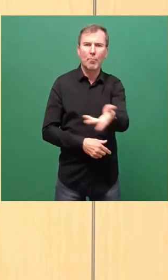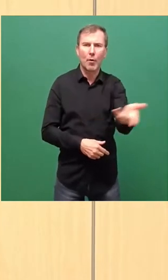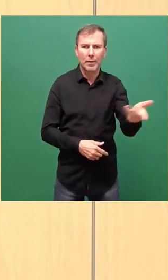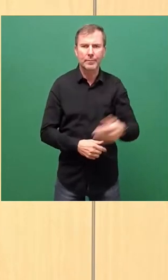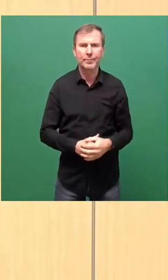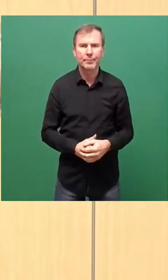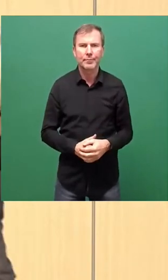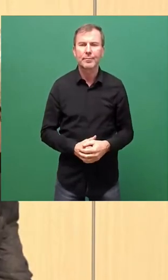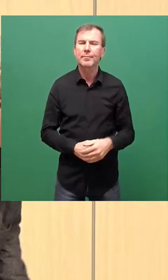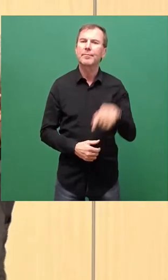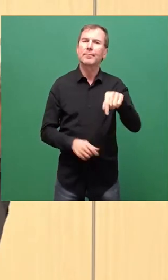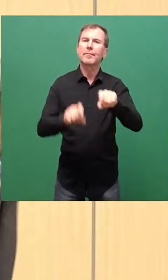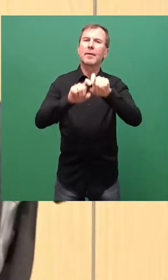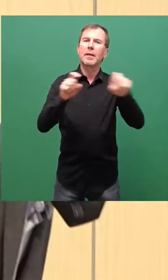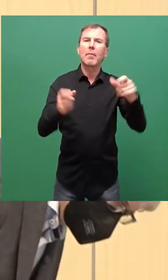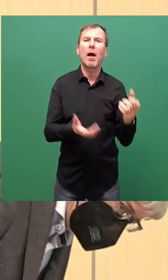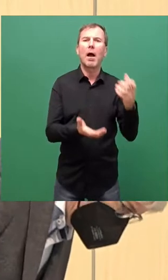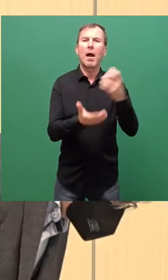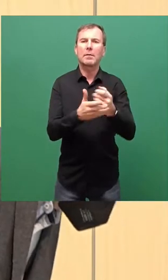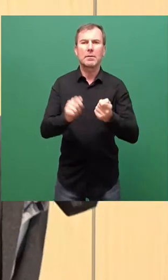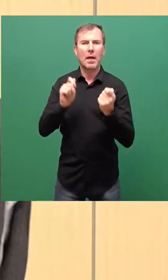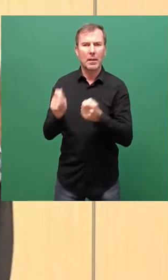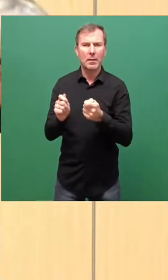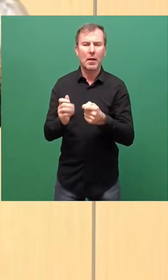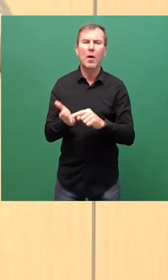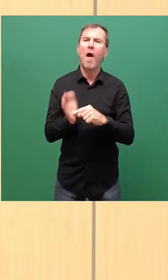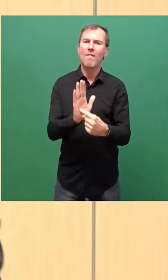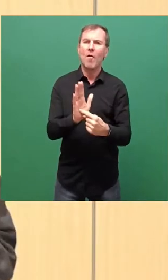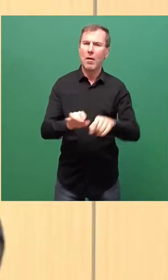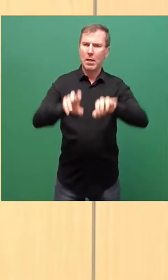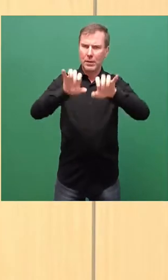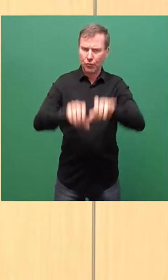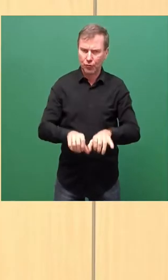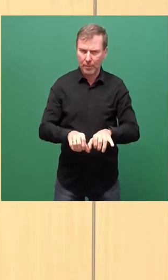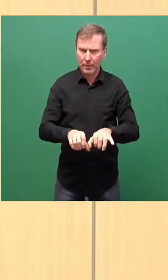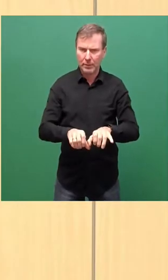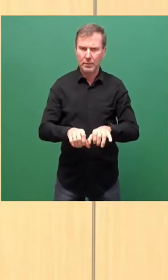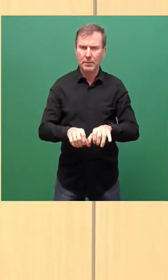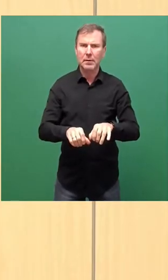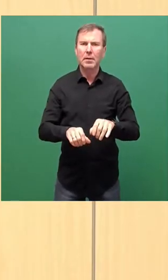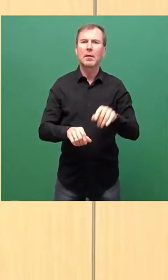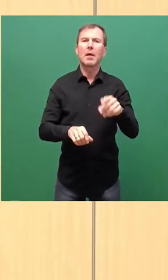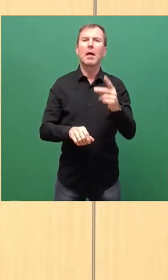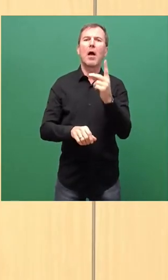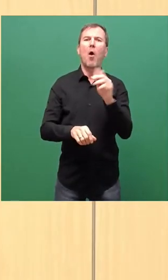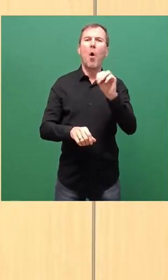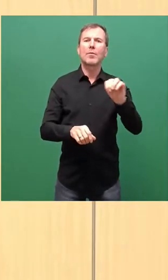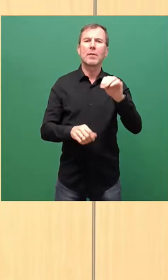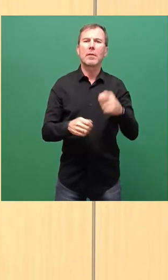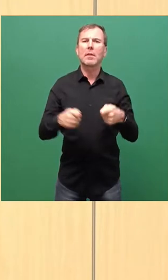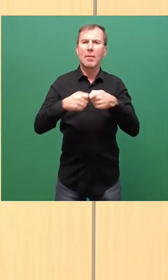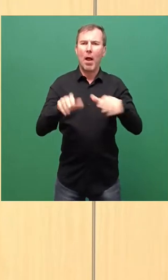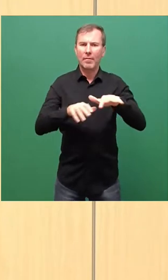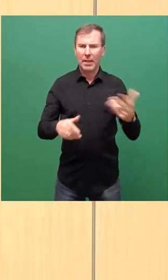darum, wir haben einen Ersetzungsantrag zu dieser Vorlage geschrieben, On-Demand-Verkehr als Teil des ÖPNV. In diesem möchten wir gerne,